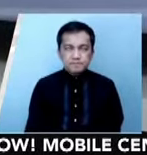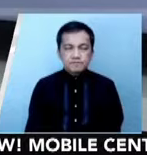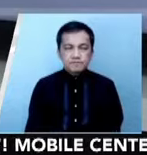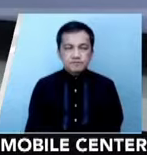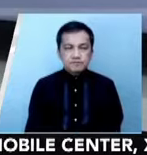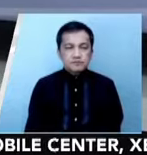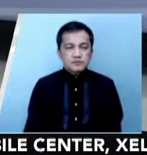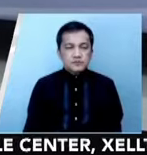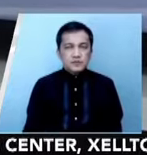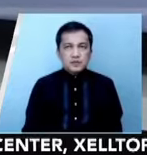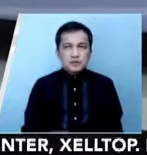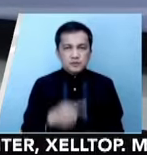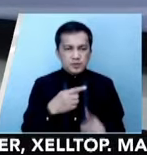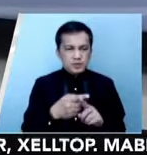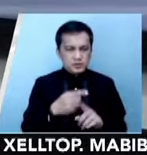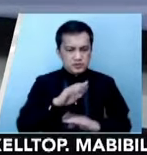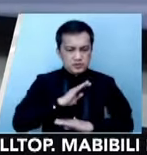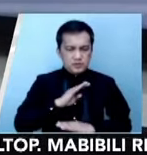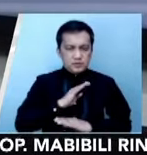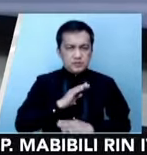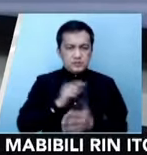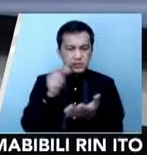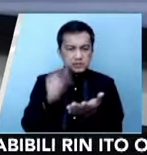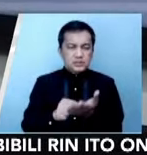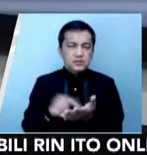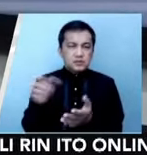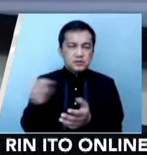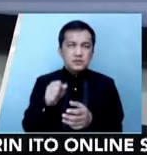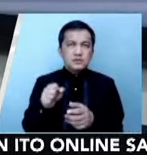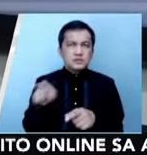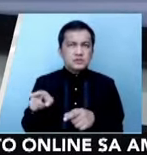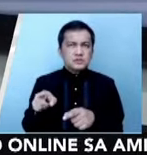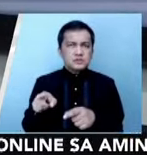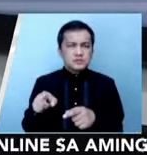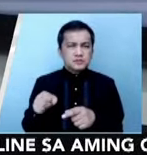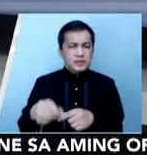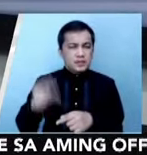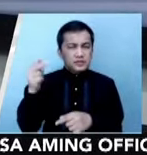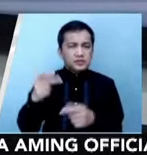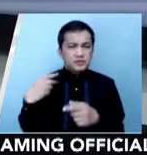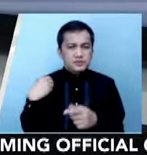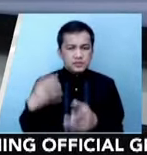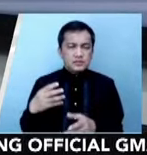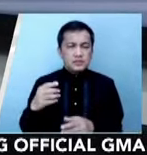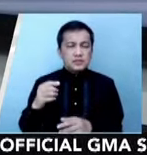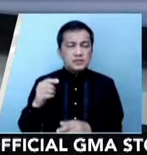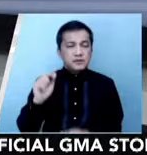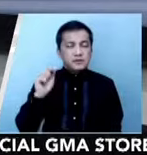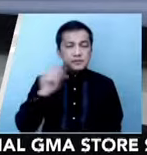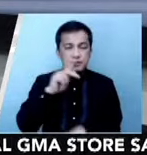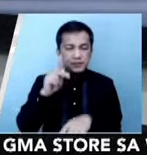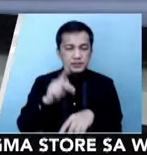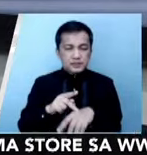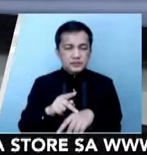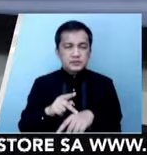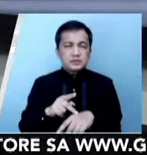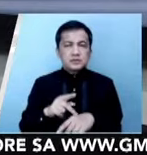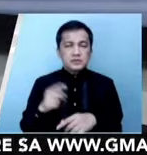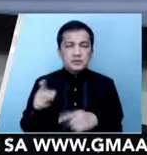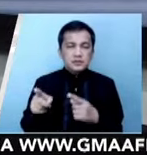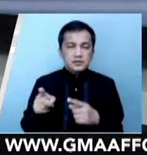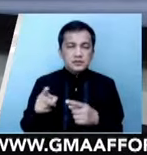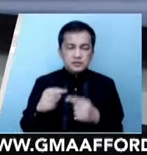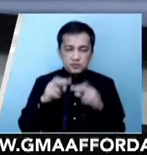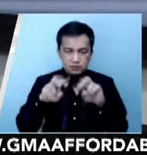Positibong net satisfaction rating ang nakuha ng ilan sa pinakamatataas sa opisyal na bansa base sa survey ng Social